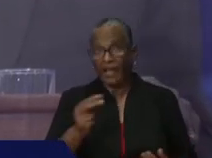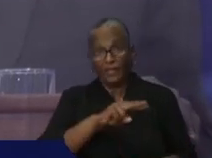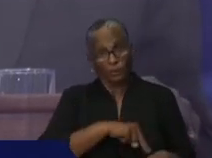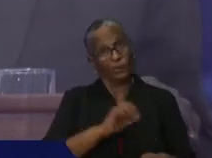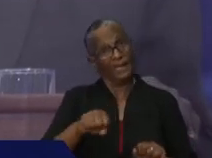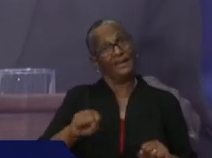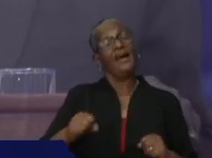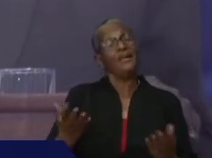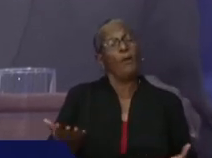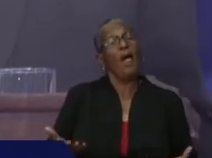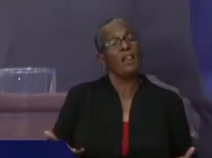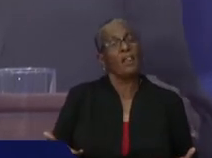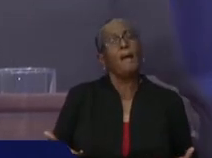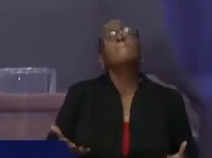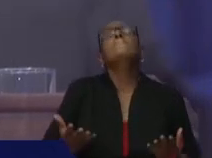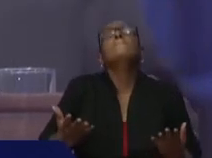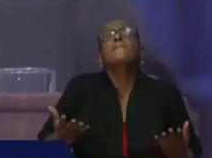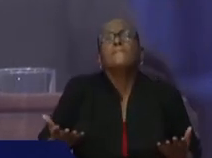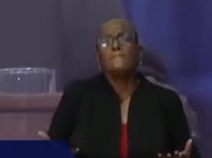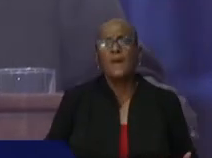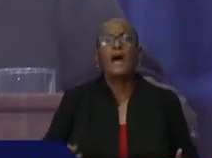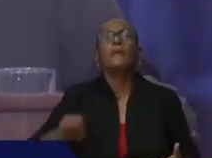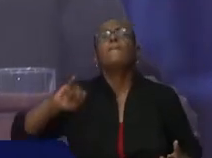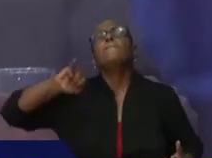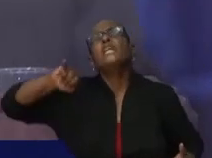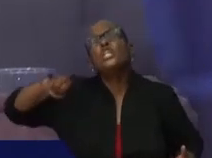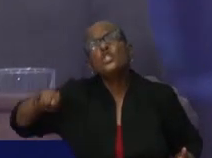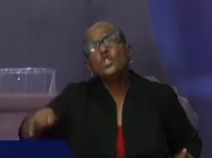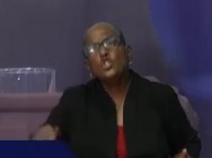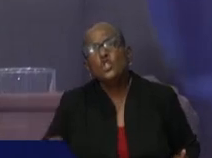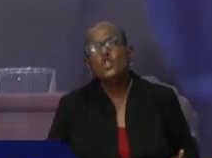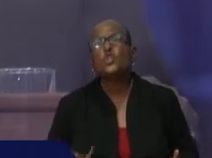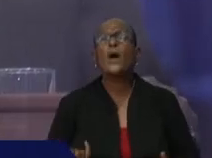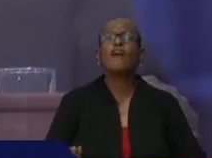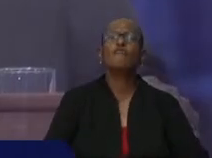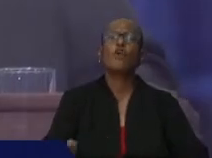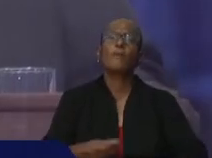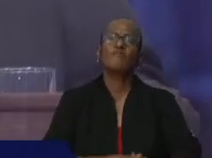ja. Maar het gaat om die hervorming van die economie op basis van een